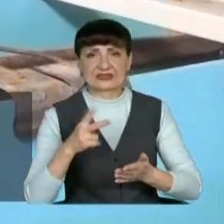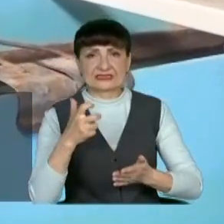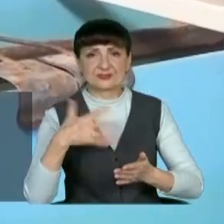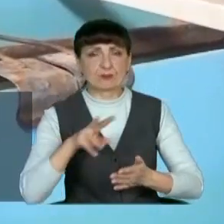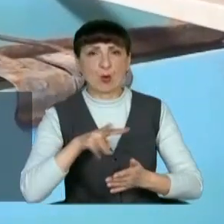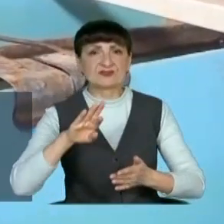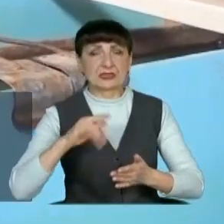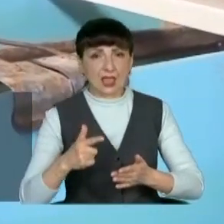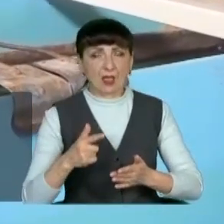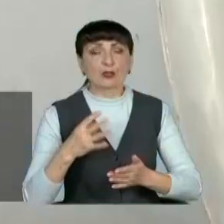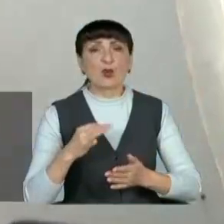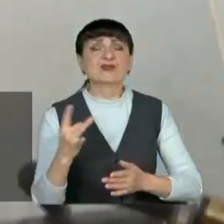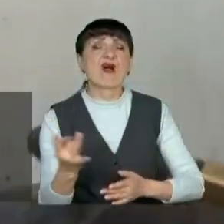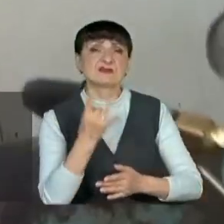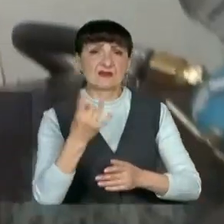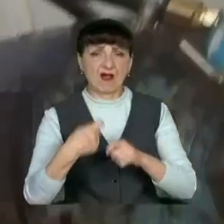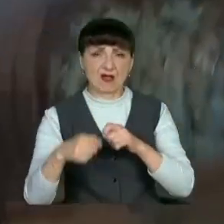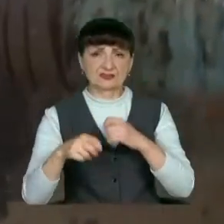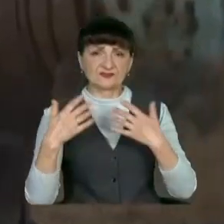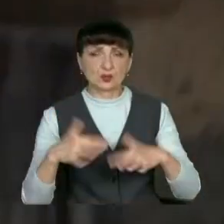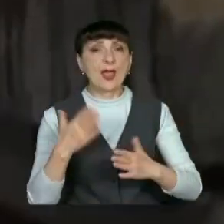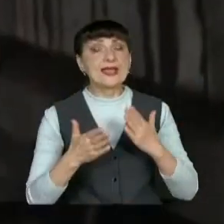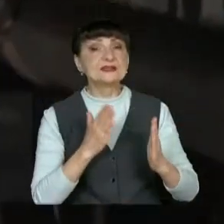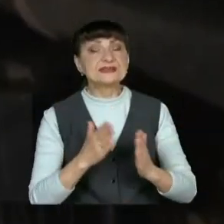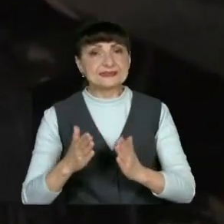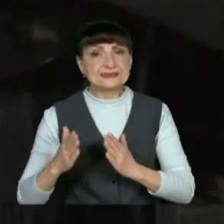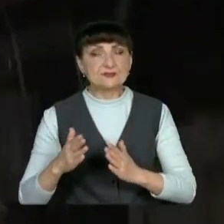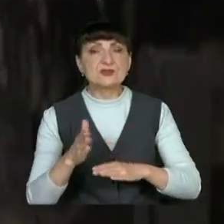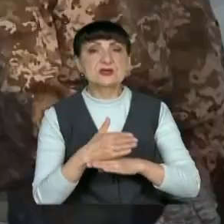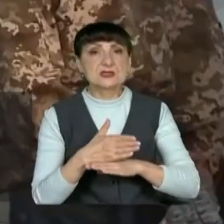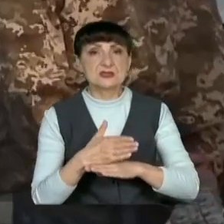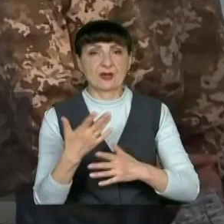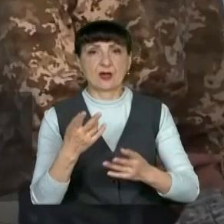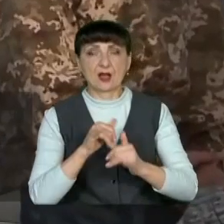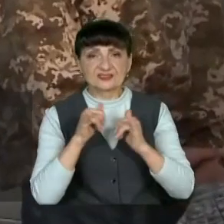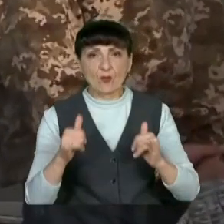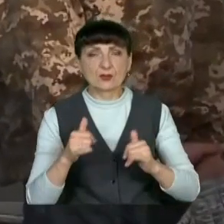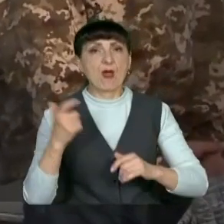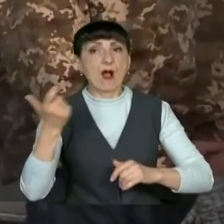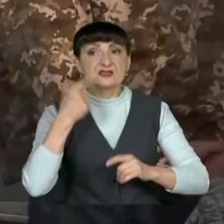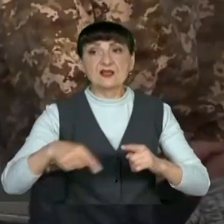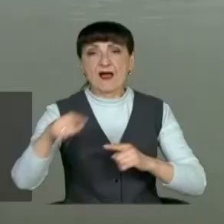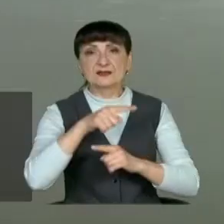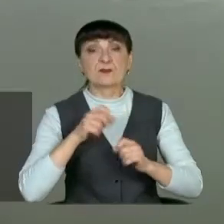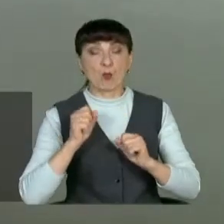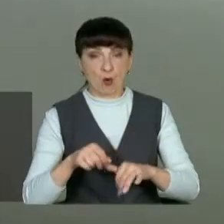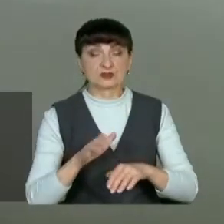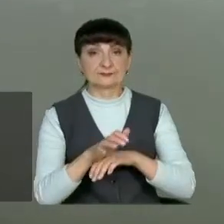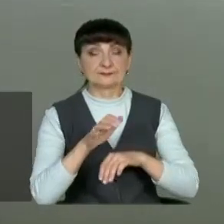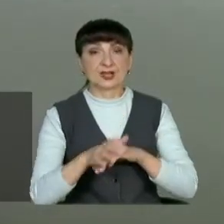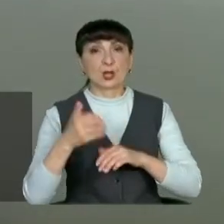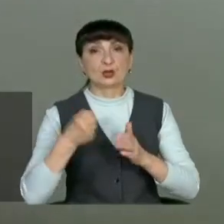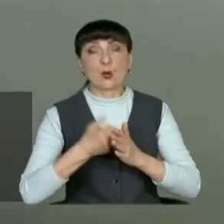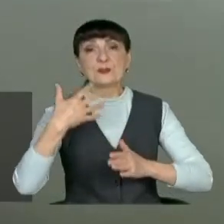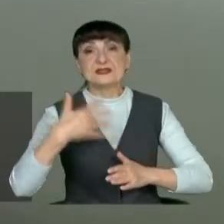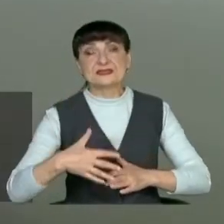тенге. Но это разовое финансирование. При систематическом спросе на зарыбление водоемов страны хозяйство в состоянии воспроизвести до 50